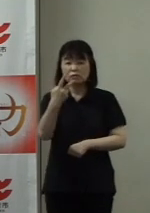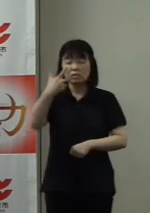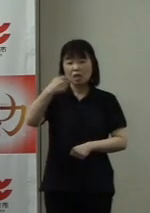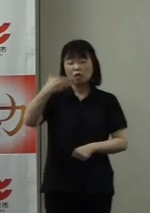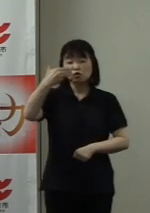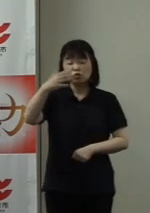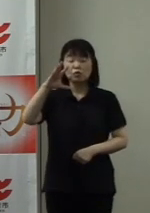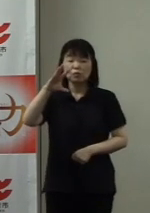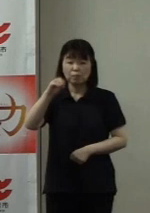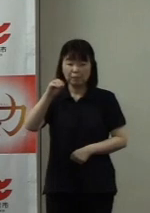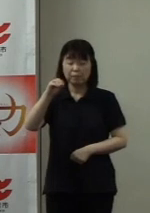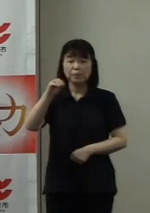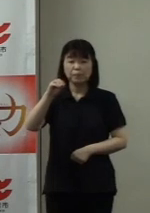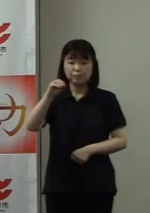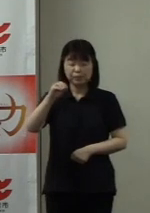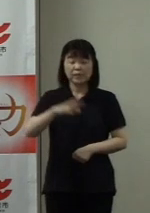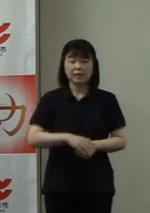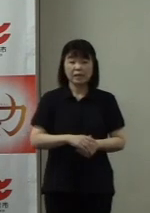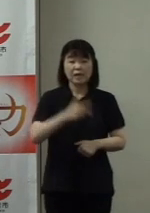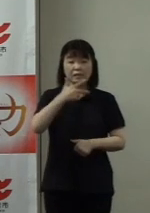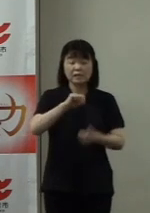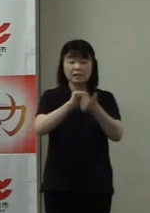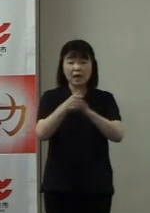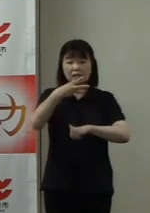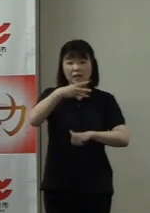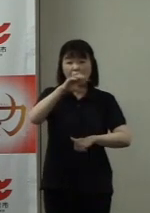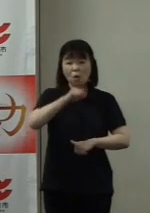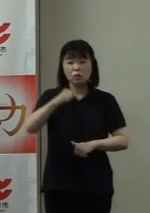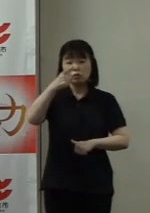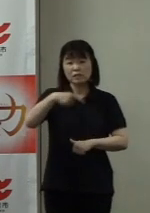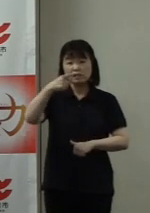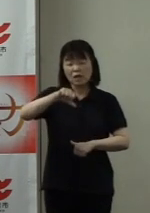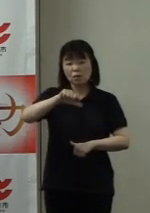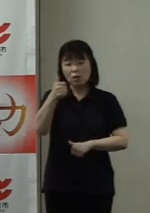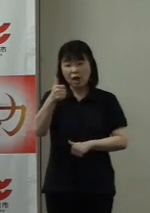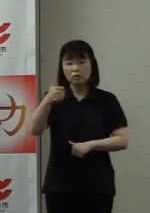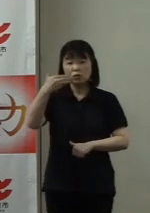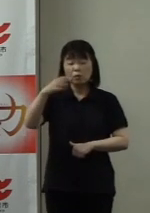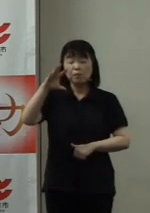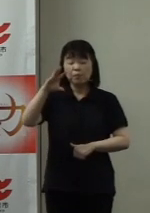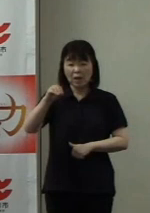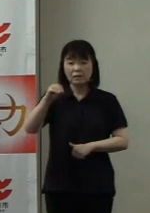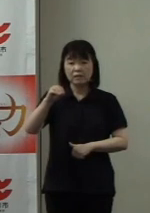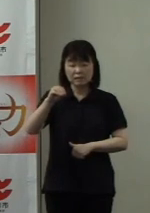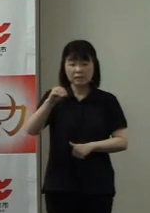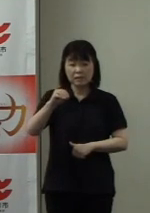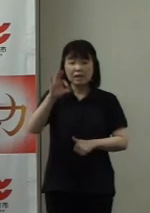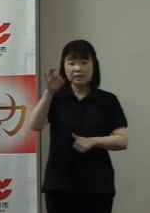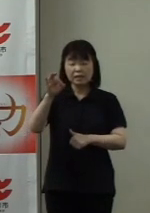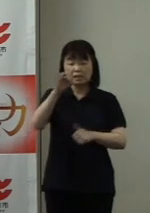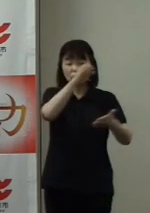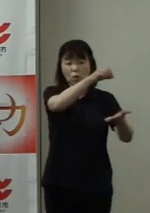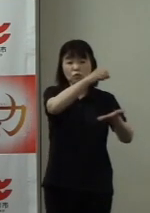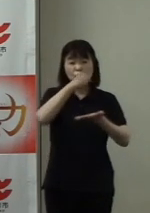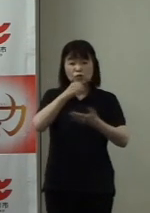円、私債の方が3億1580万円、基金の繰入れ金が